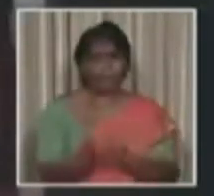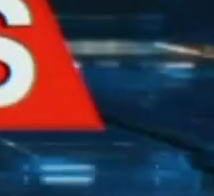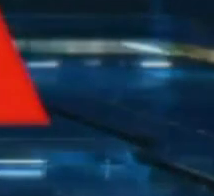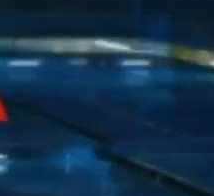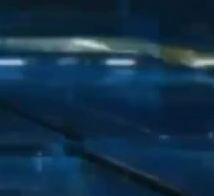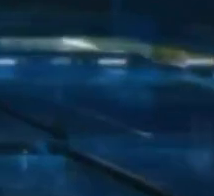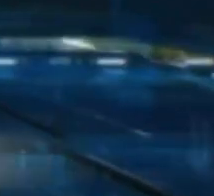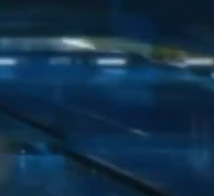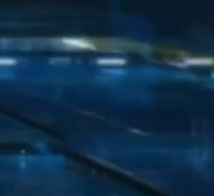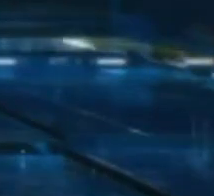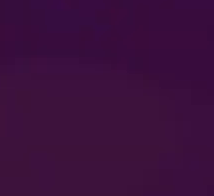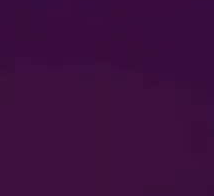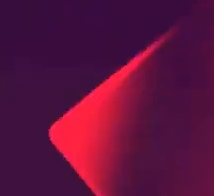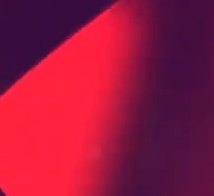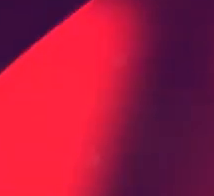ඉඩ දෙන්න.